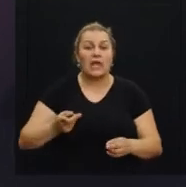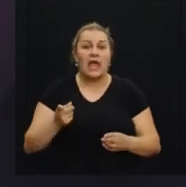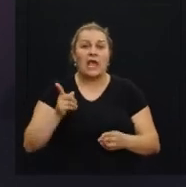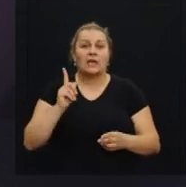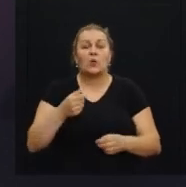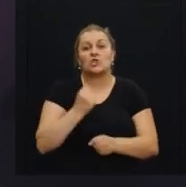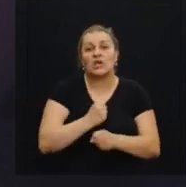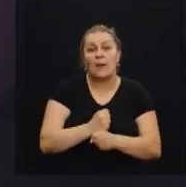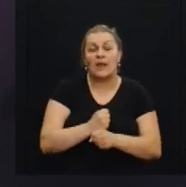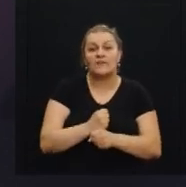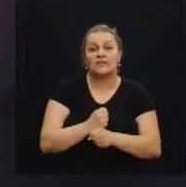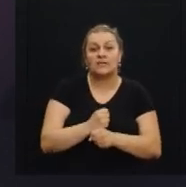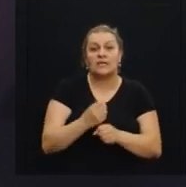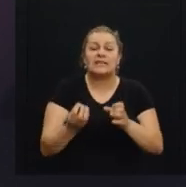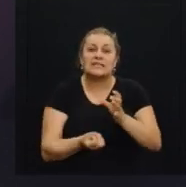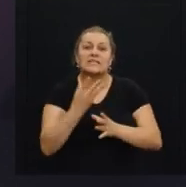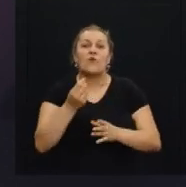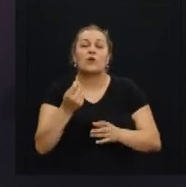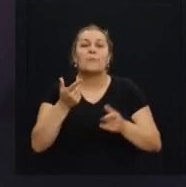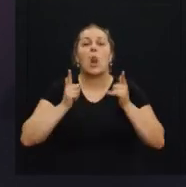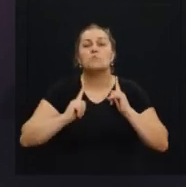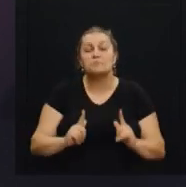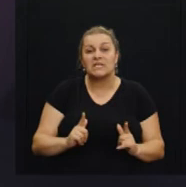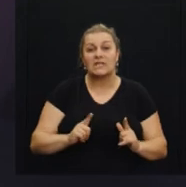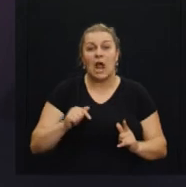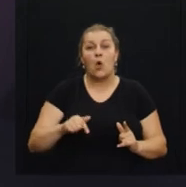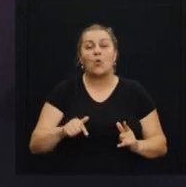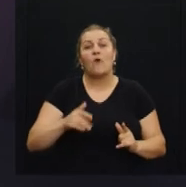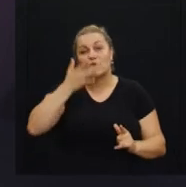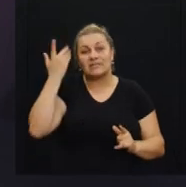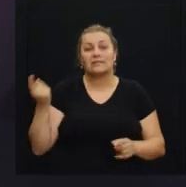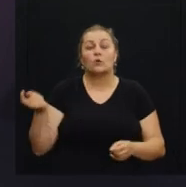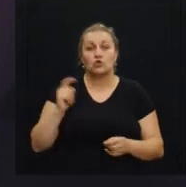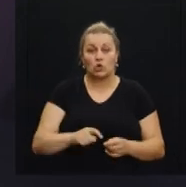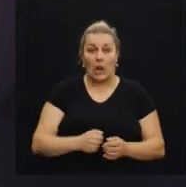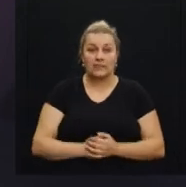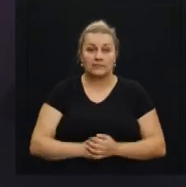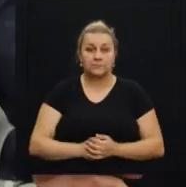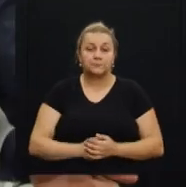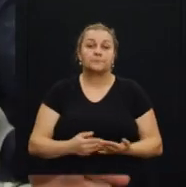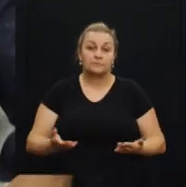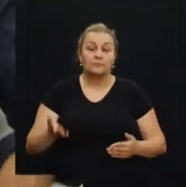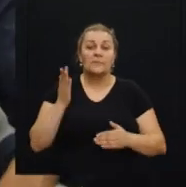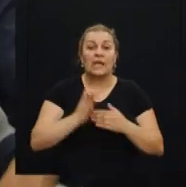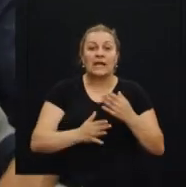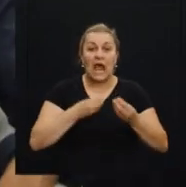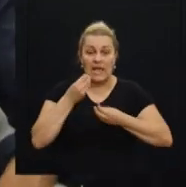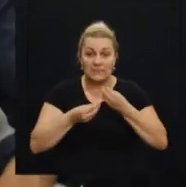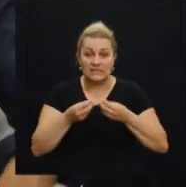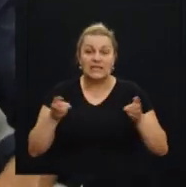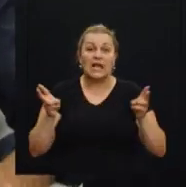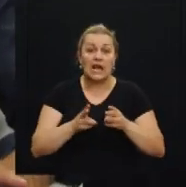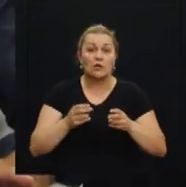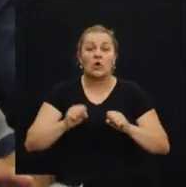se stvori malo mira u ovoj sezoni što najlazi. Da, evo, sam kraj emisije.